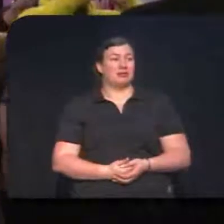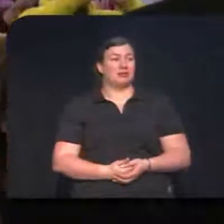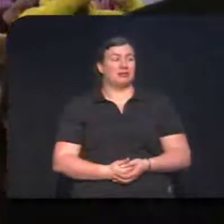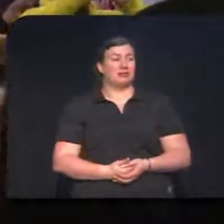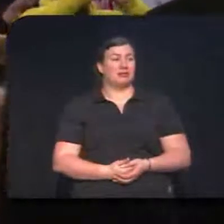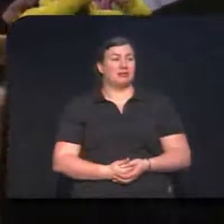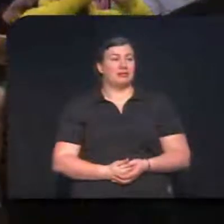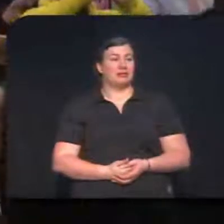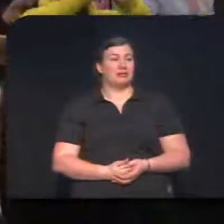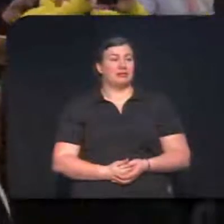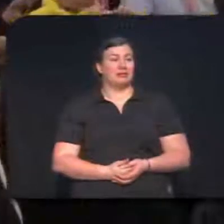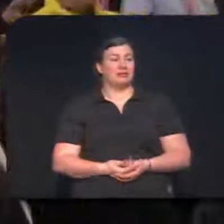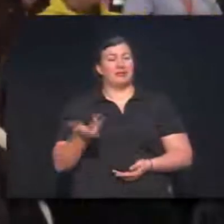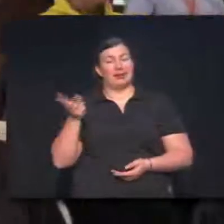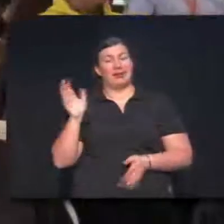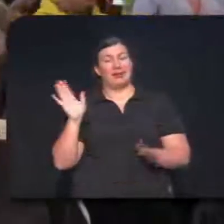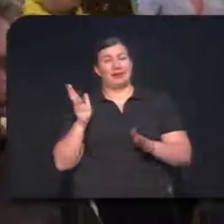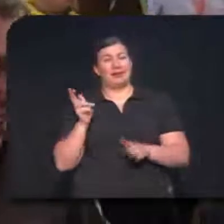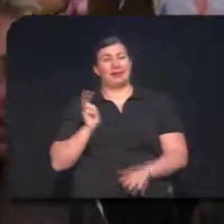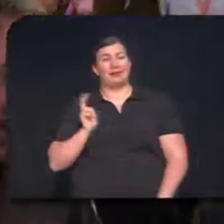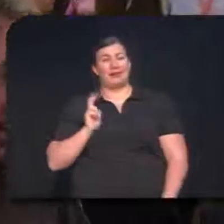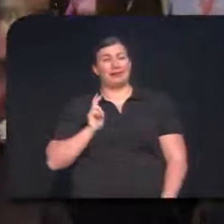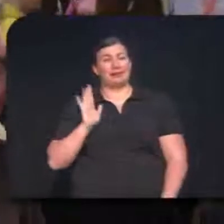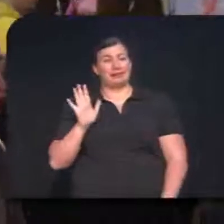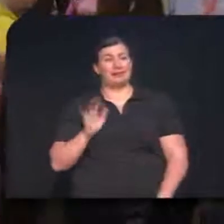okay wir warten noch einen kleinen Moment